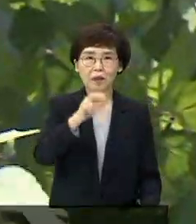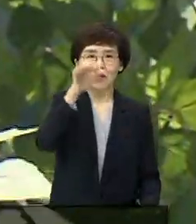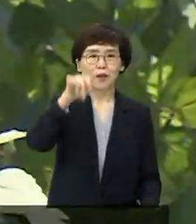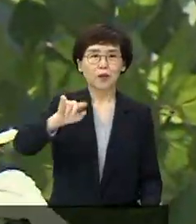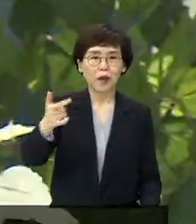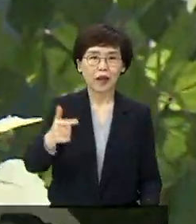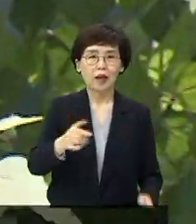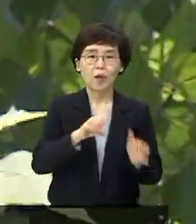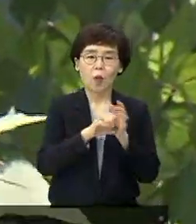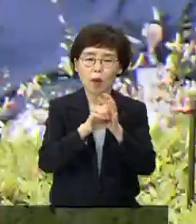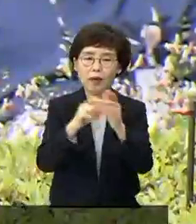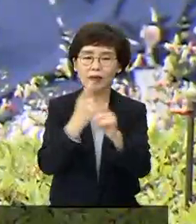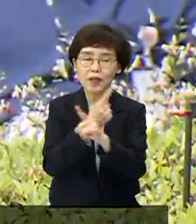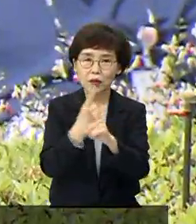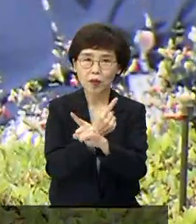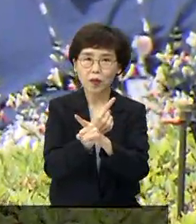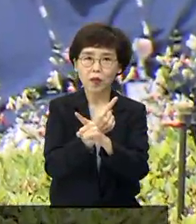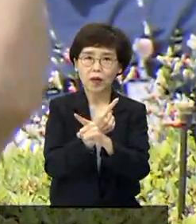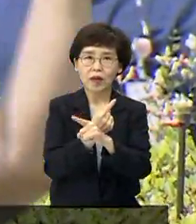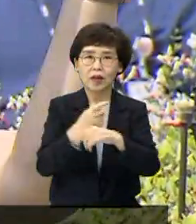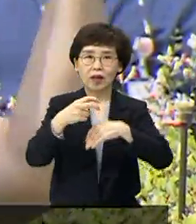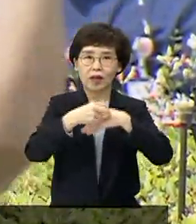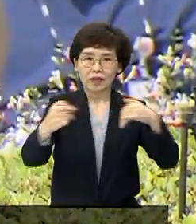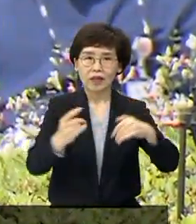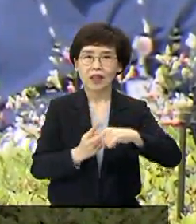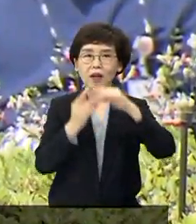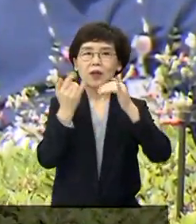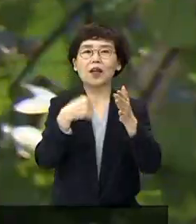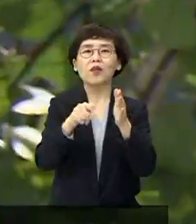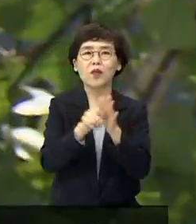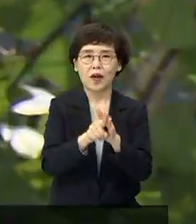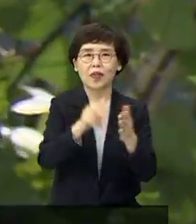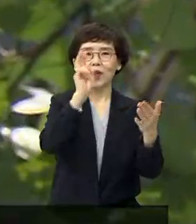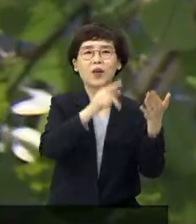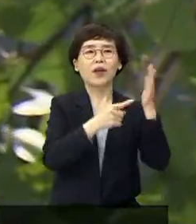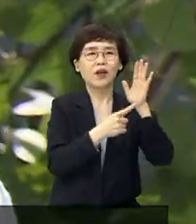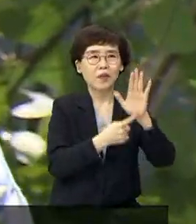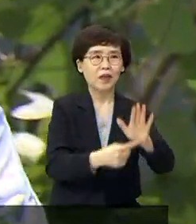코로나19 의료진을 위해 준비한 라이브 공연입니다.